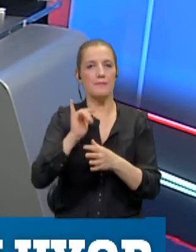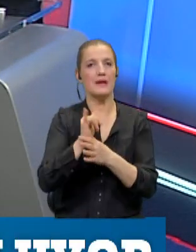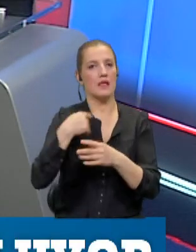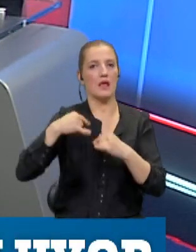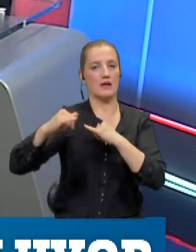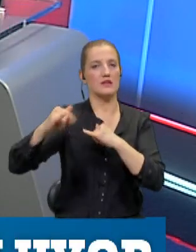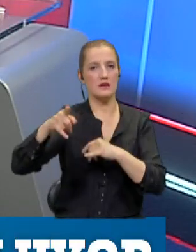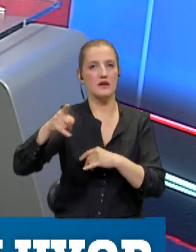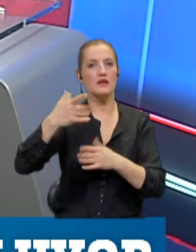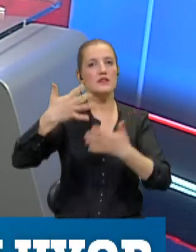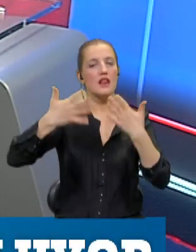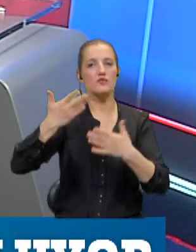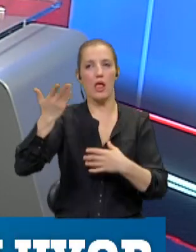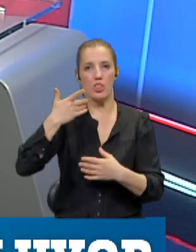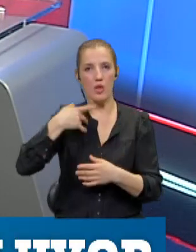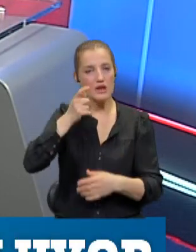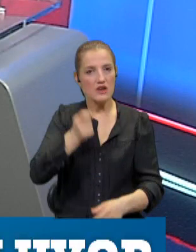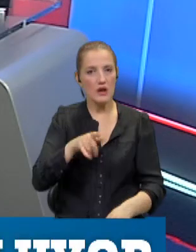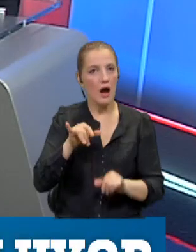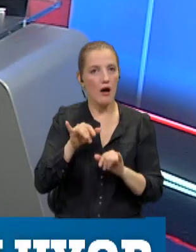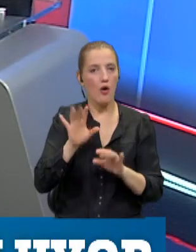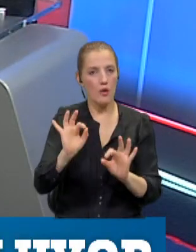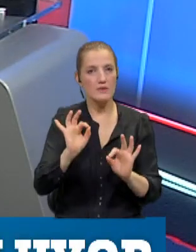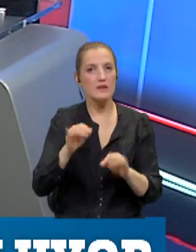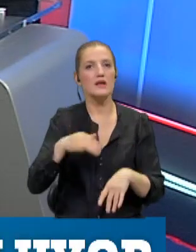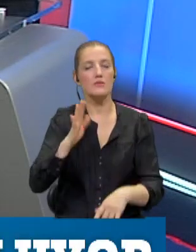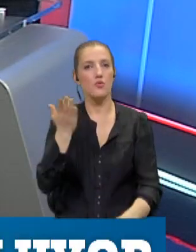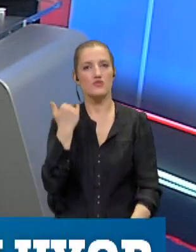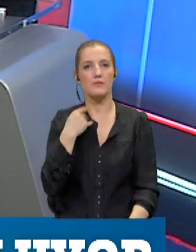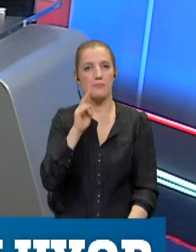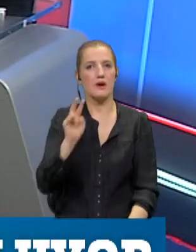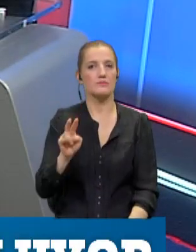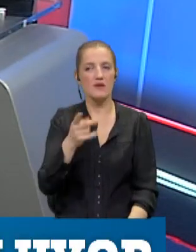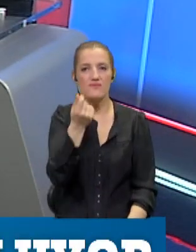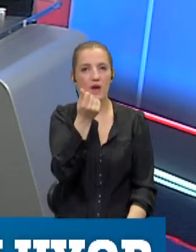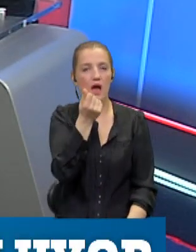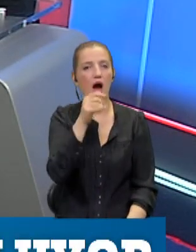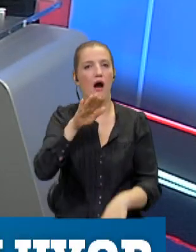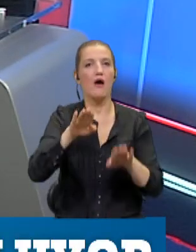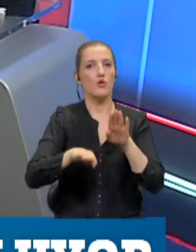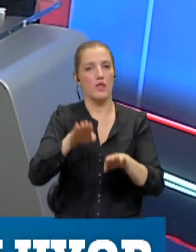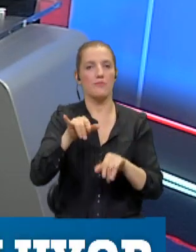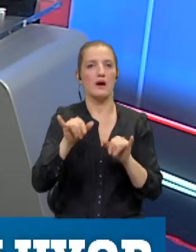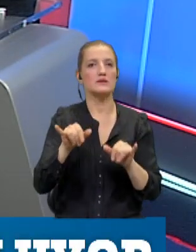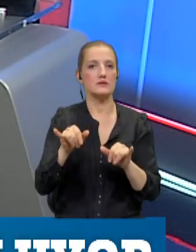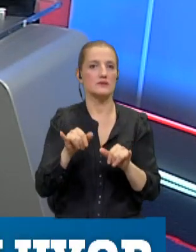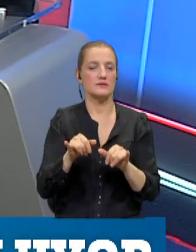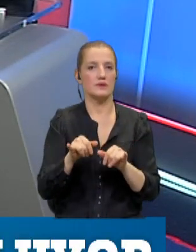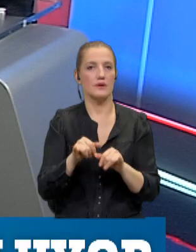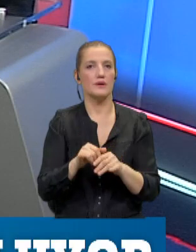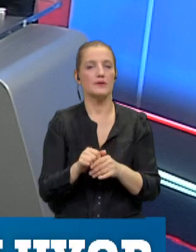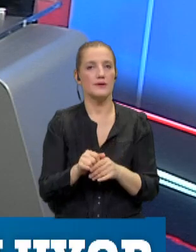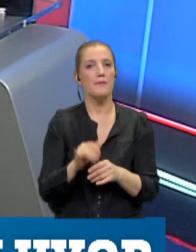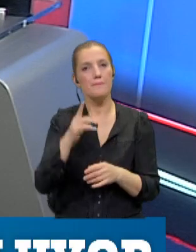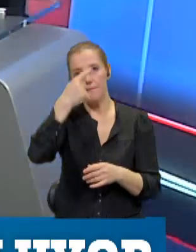televizyonda söyleyince ben de merak ettim acaba gerçekten öyle mi diye daha önce de bakmıştım Fiyatlar aşağı yukarı aynı yani